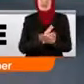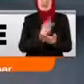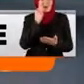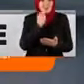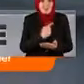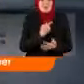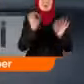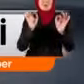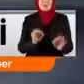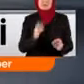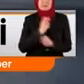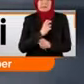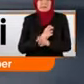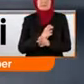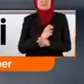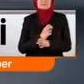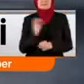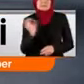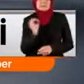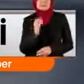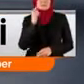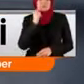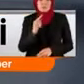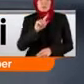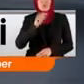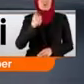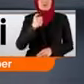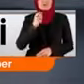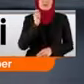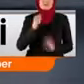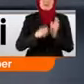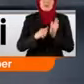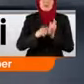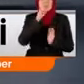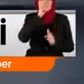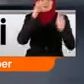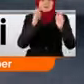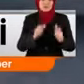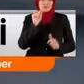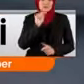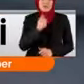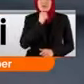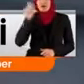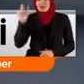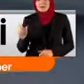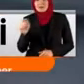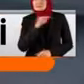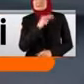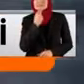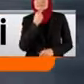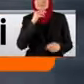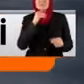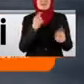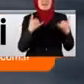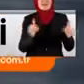tercihlerin sonuncusu ise 16 Temmuz'da Beşiktaş'ta yaşandı Ayça Gizem atmışın bir eğlence mekanında olduğunu öğrenip soluğu